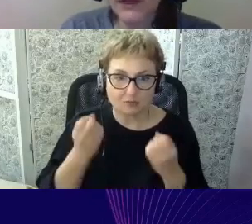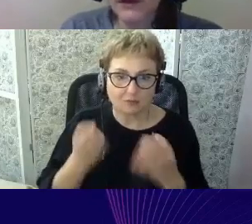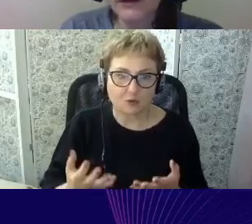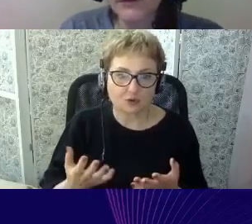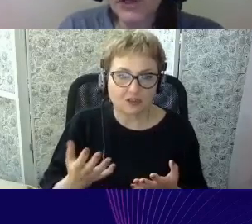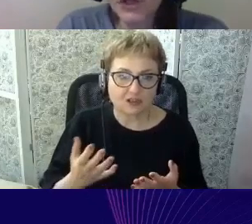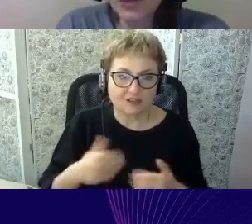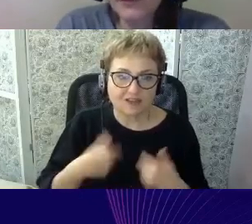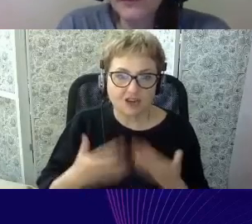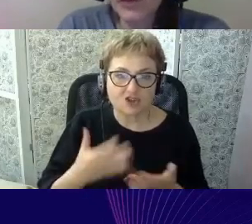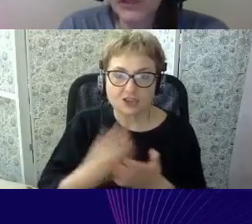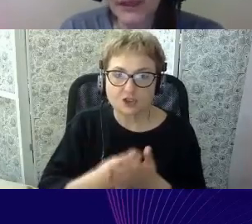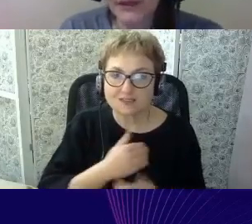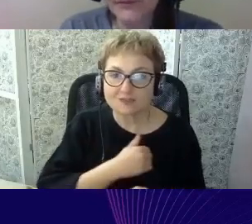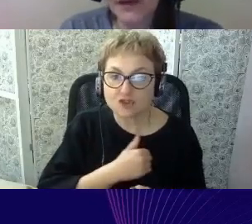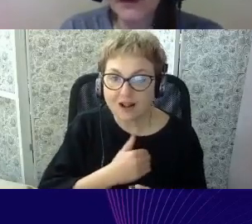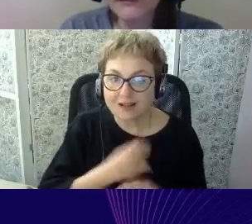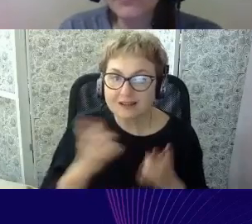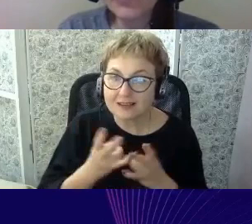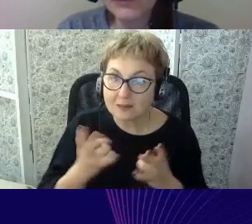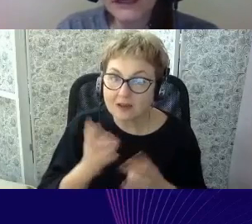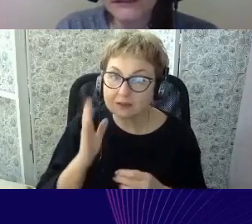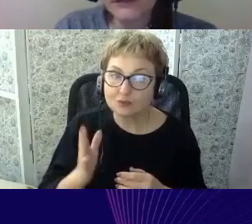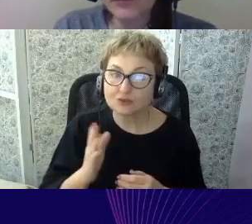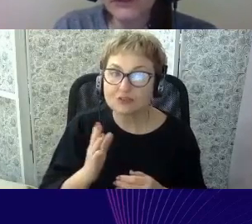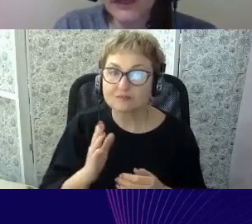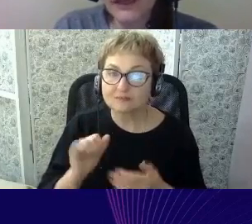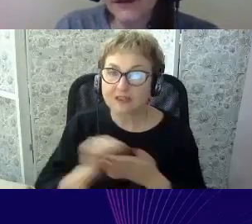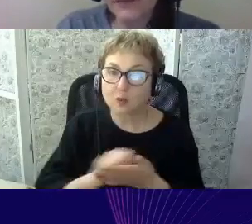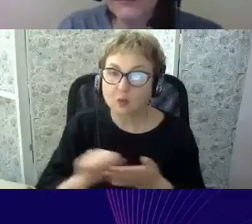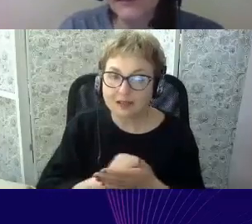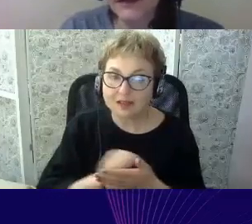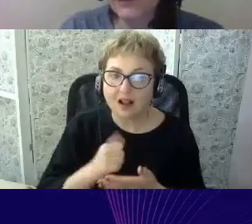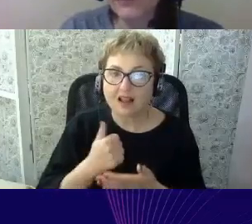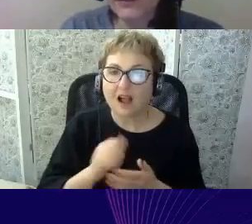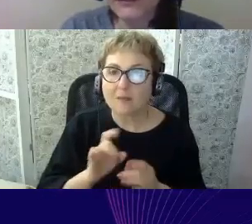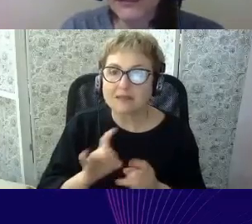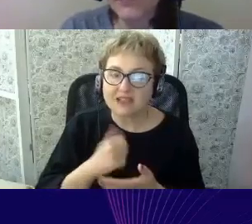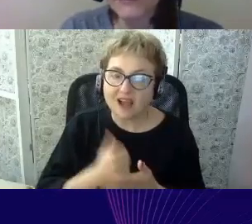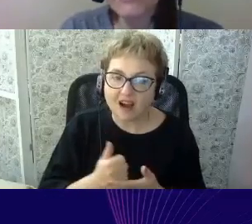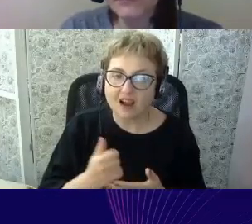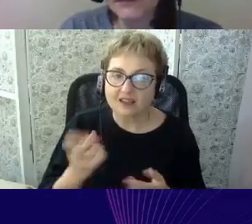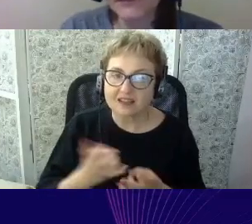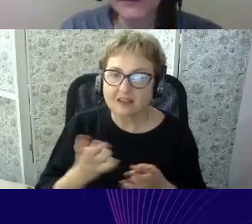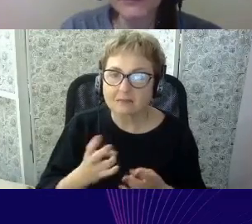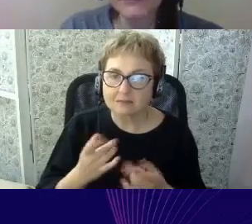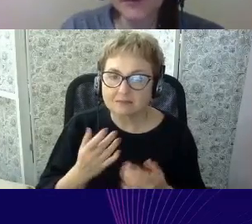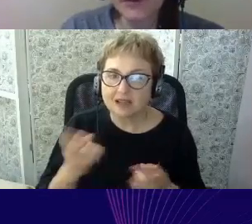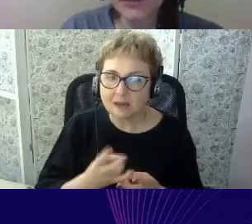просто выражение собственного желания. Необходимо будет как-то документально обосновать, подтвердить